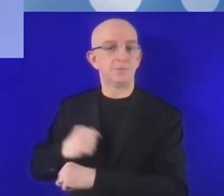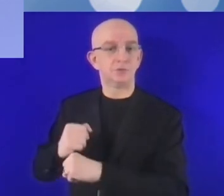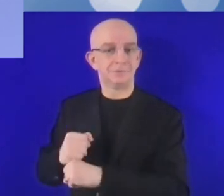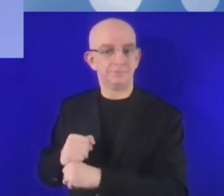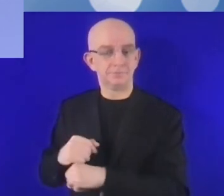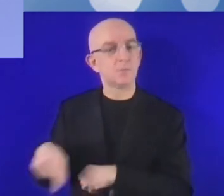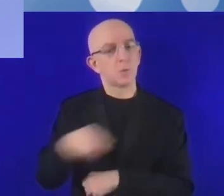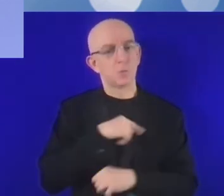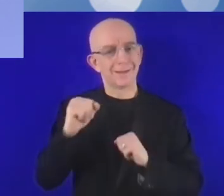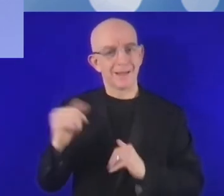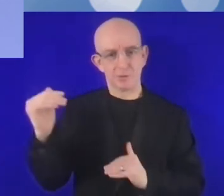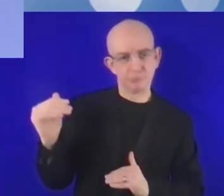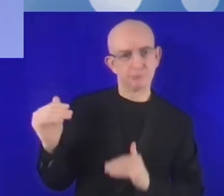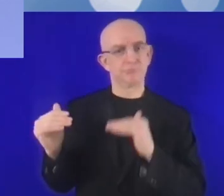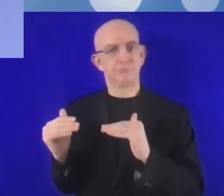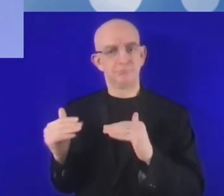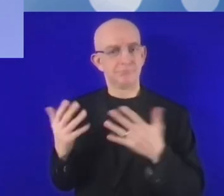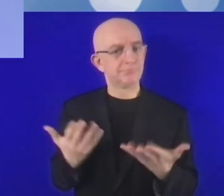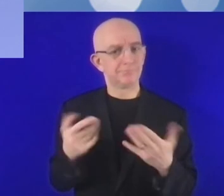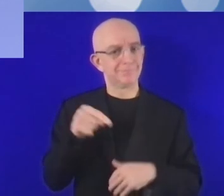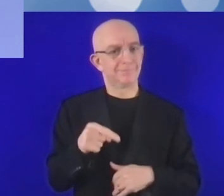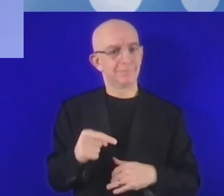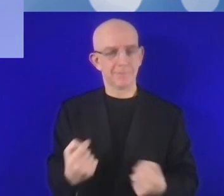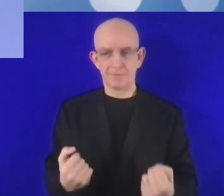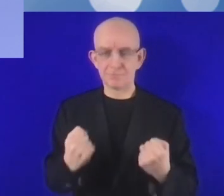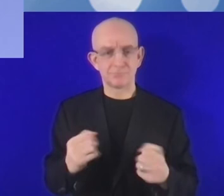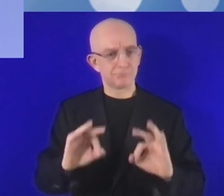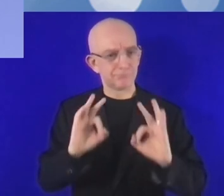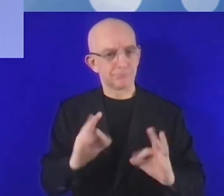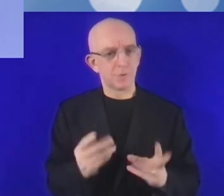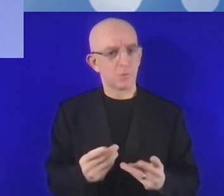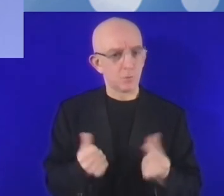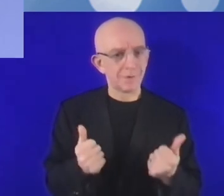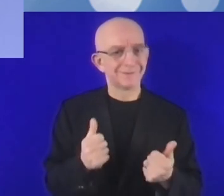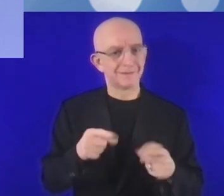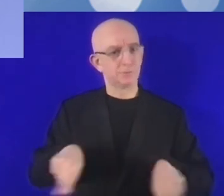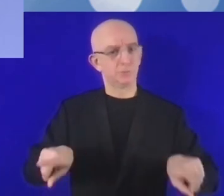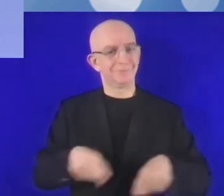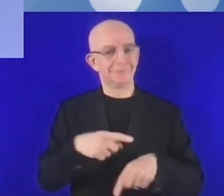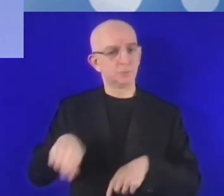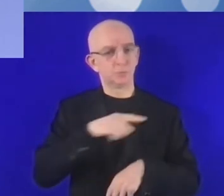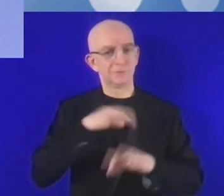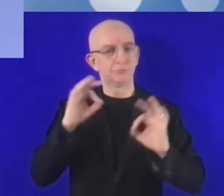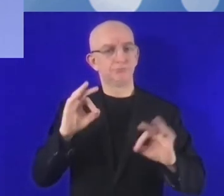pour former en nous de l'empathie et pour devenir plus heureux et en meilleure santé.